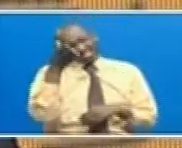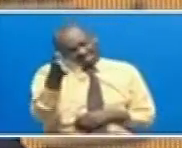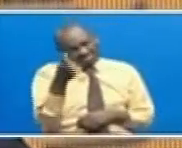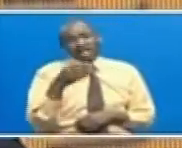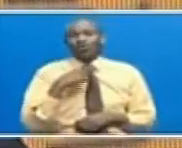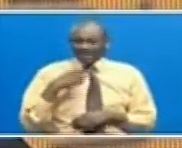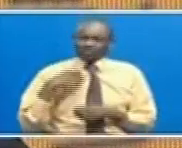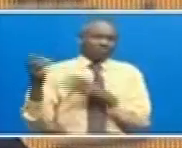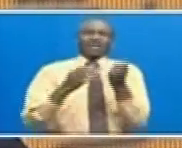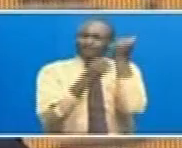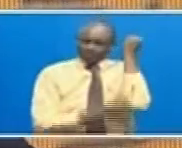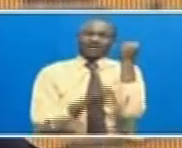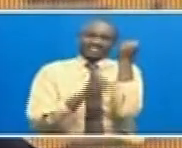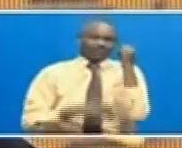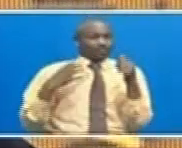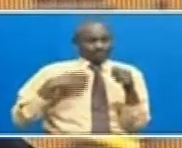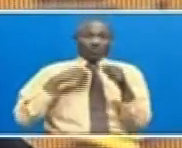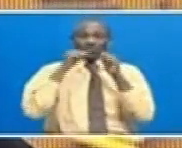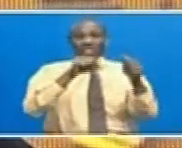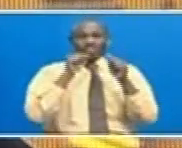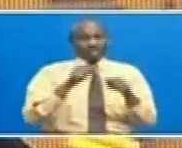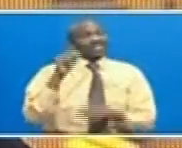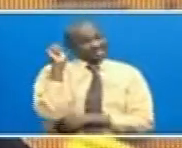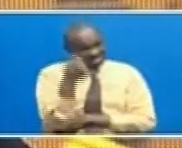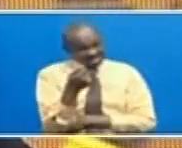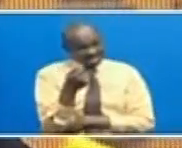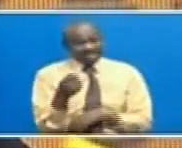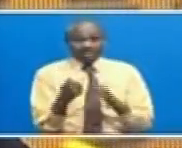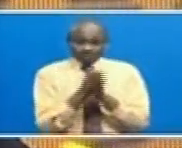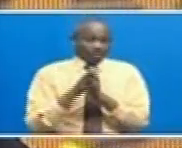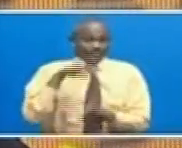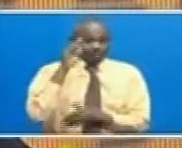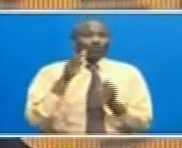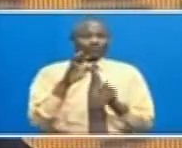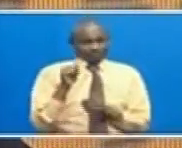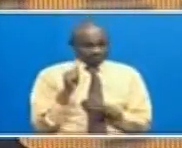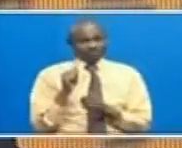kuongeza ufukara zaidi kwa wakulima wa miwa humu nchini. Francis Mtalaki na maelezo zaidi.